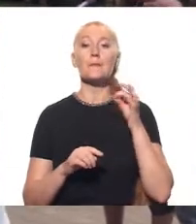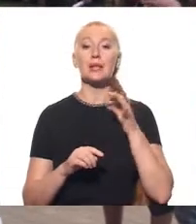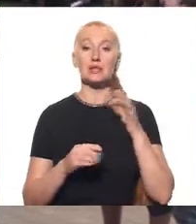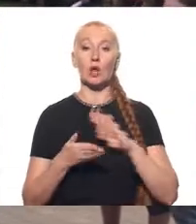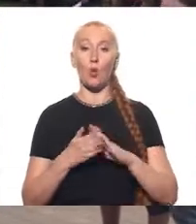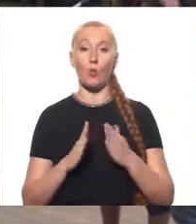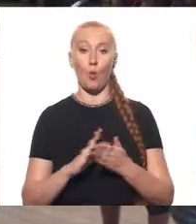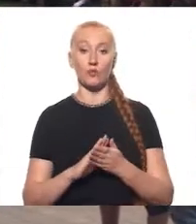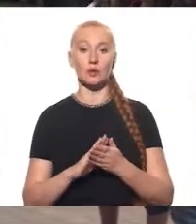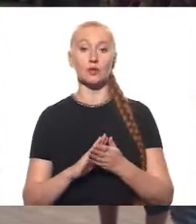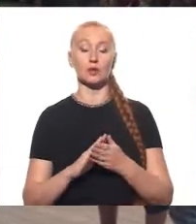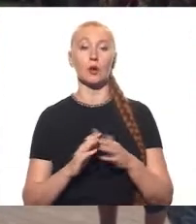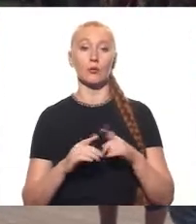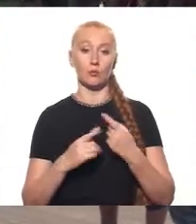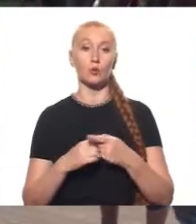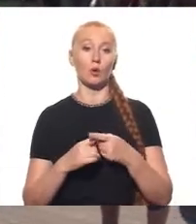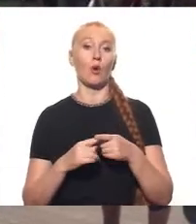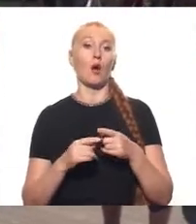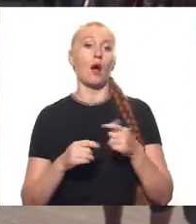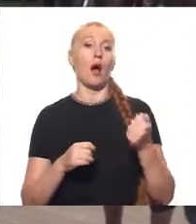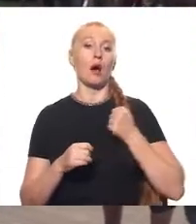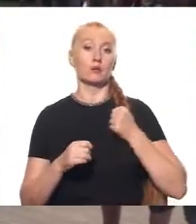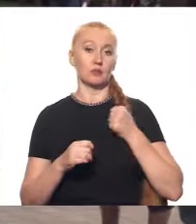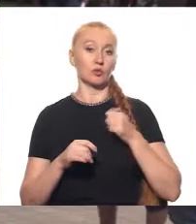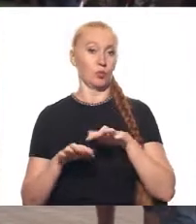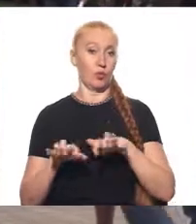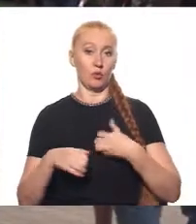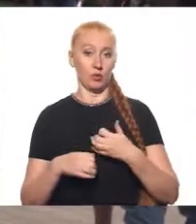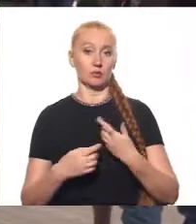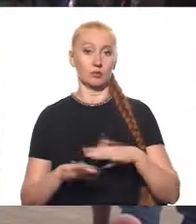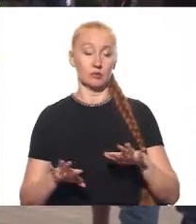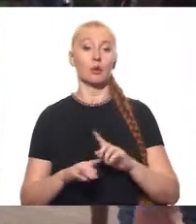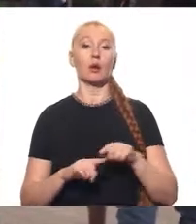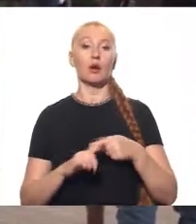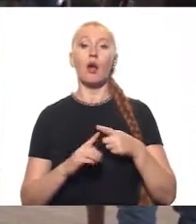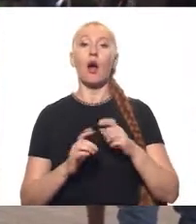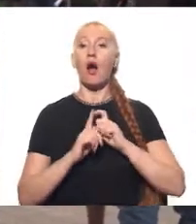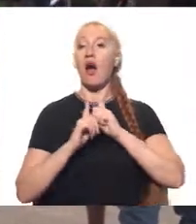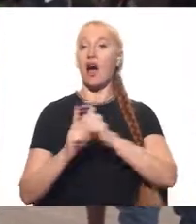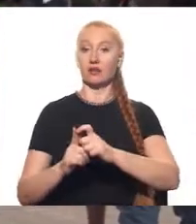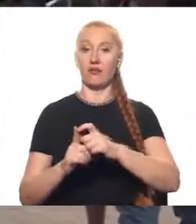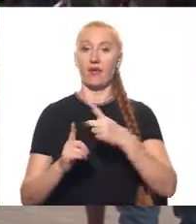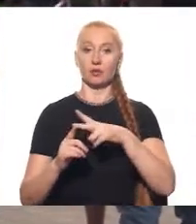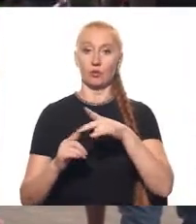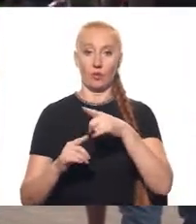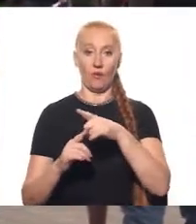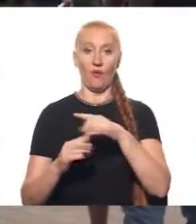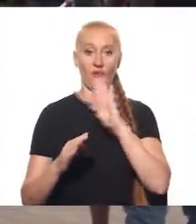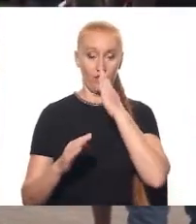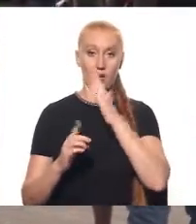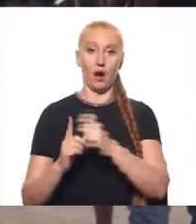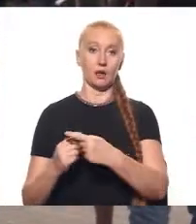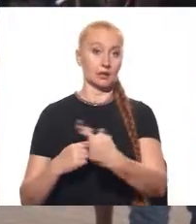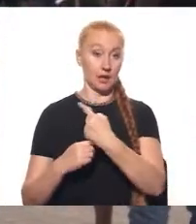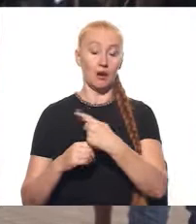про роззброєння армії. По факту, то неможливо відповідати відповідь на диверсійні дії окупантів,